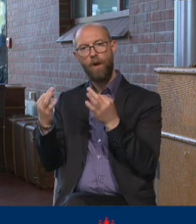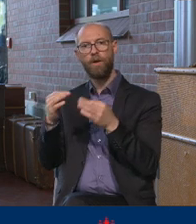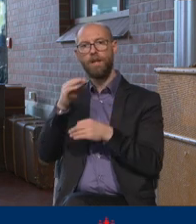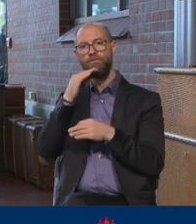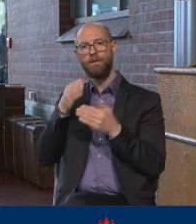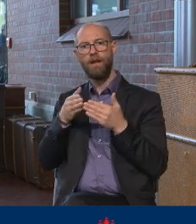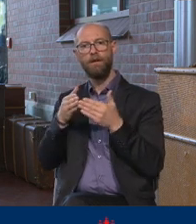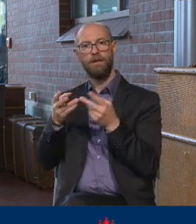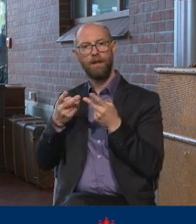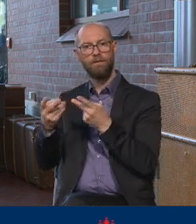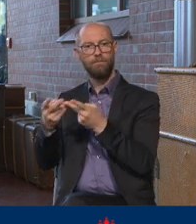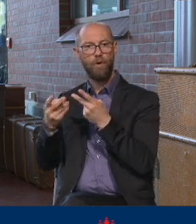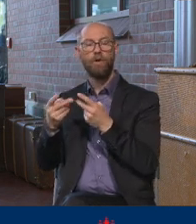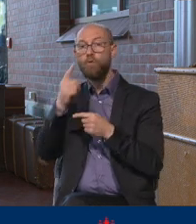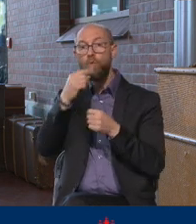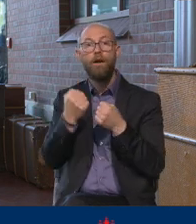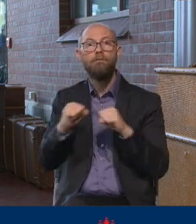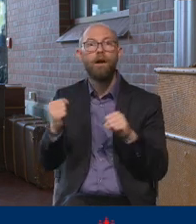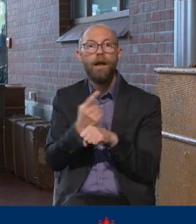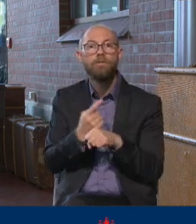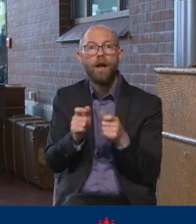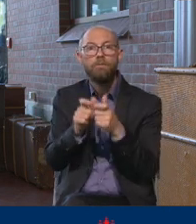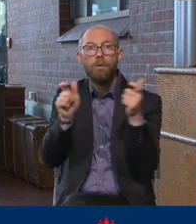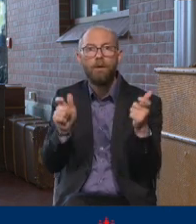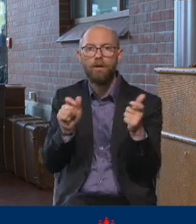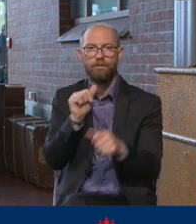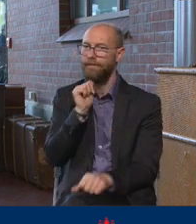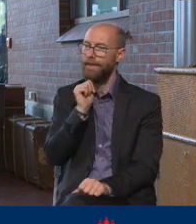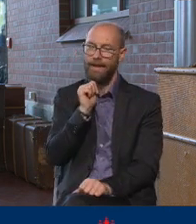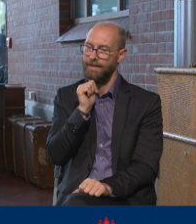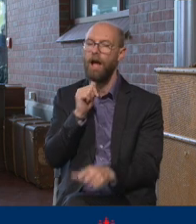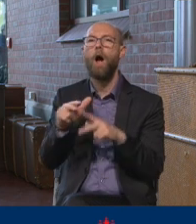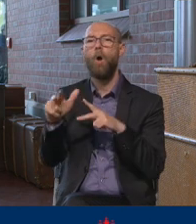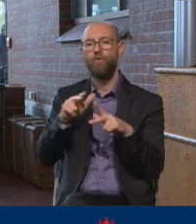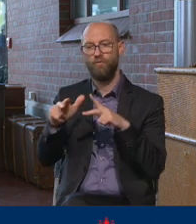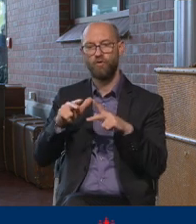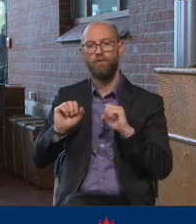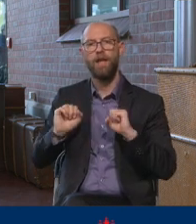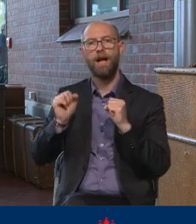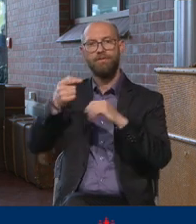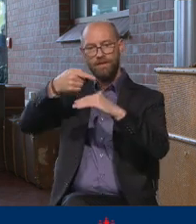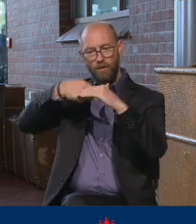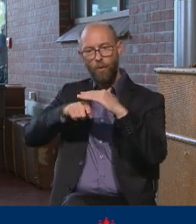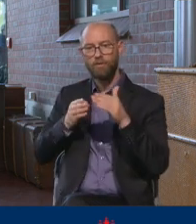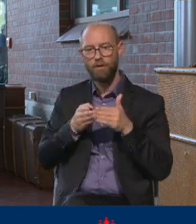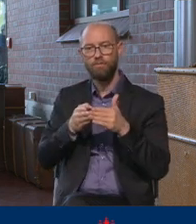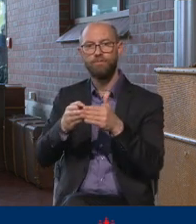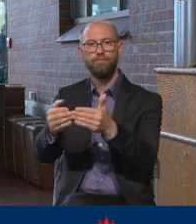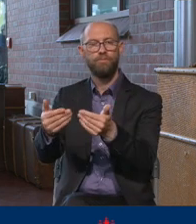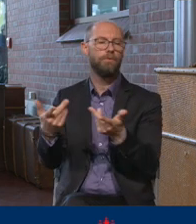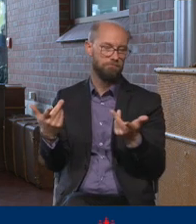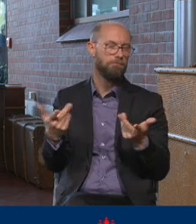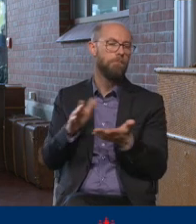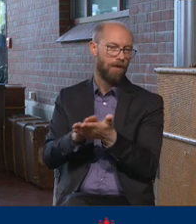freizeit brücke sondern eben auch die gewährleistung wirtschaftlicher aktivitäten und die viertel